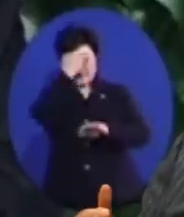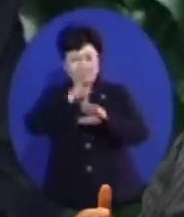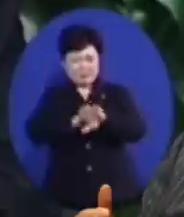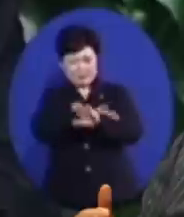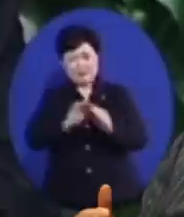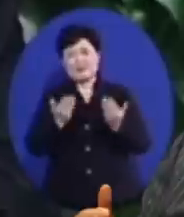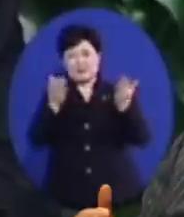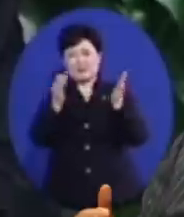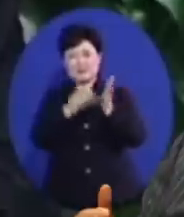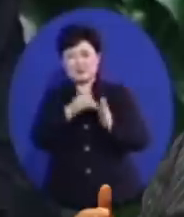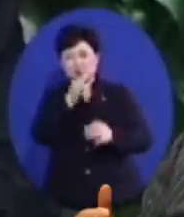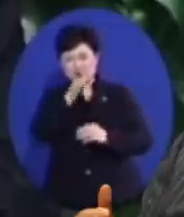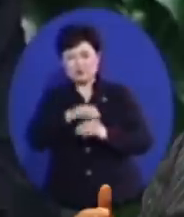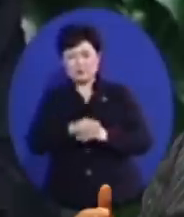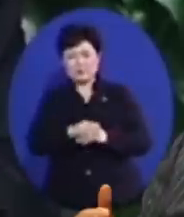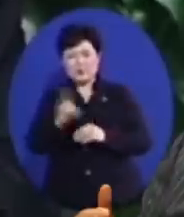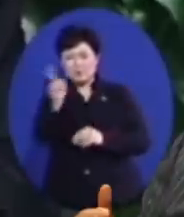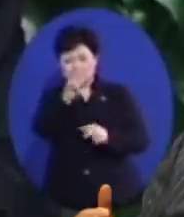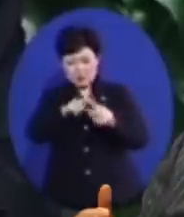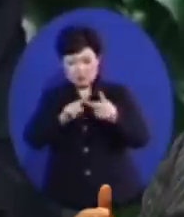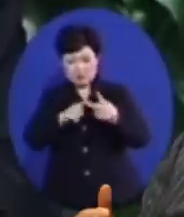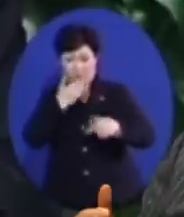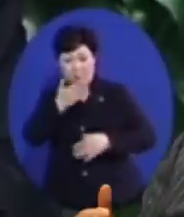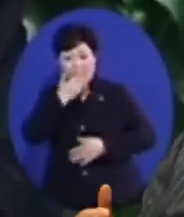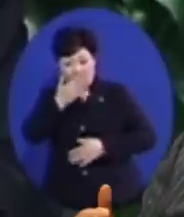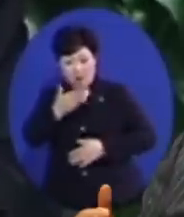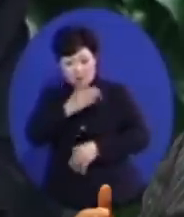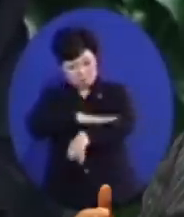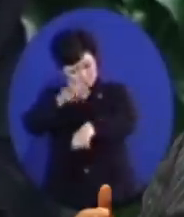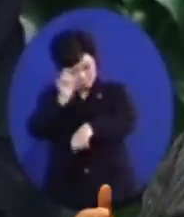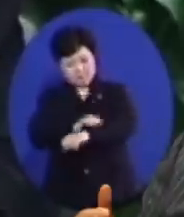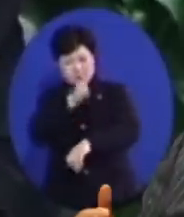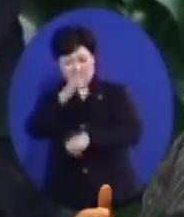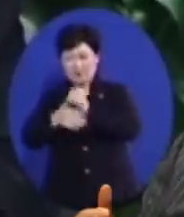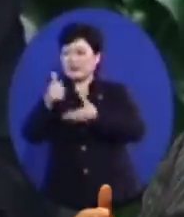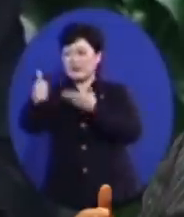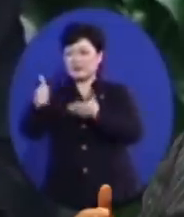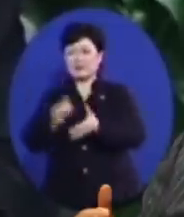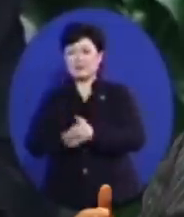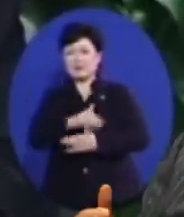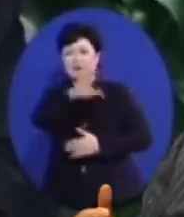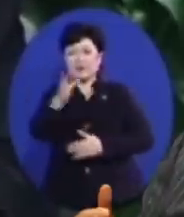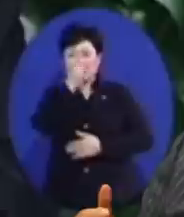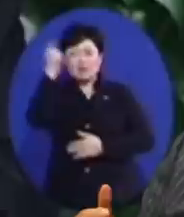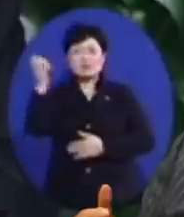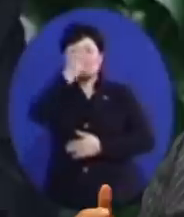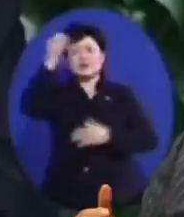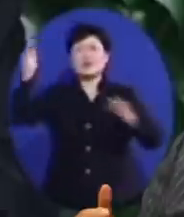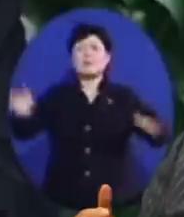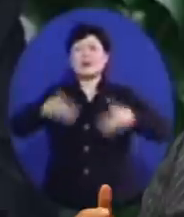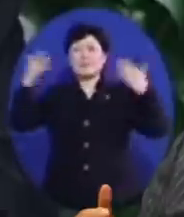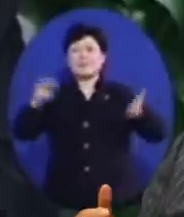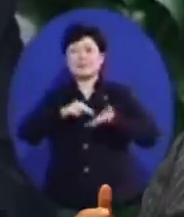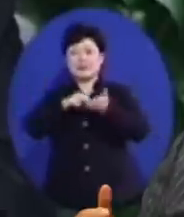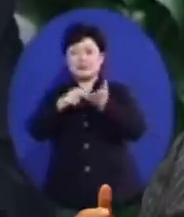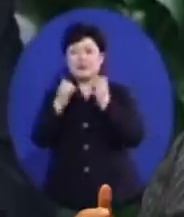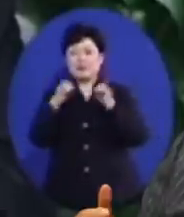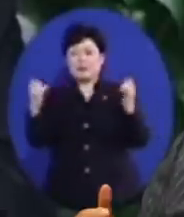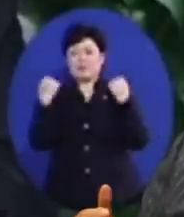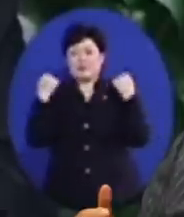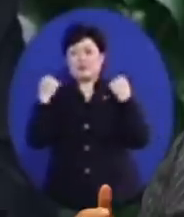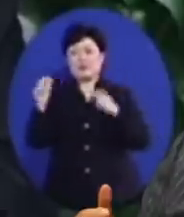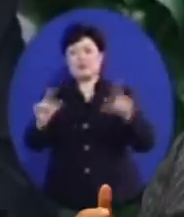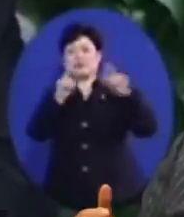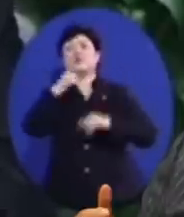수가 있고 전도도 잘할 수 있고 무엇인지 잘할 수 있는 것입니다. 하나님께서는 우리가 성령 바람 타고 살지 인간의 힘으로 살기를 원치